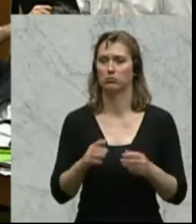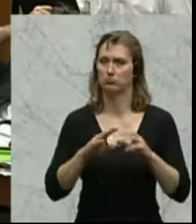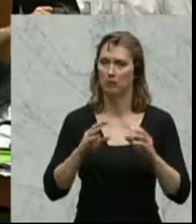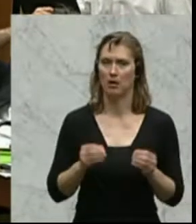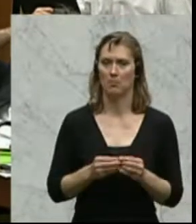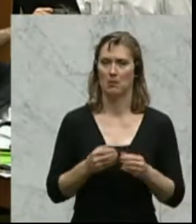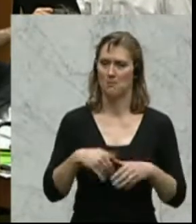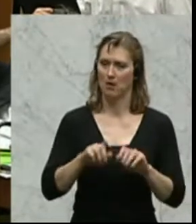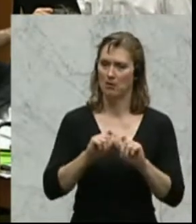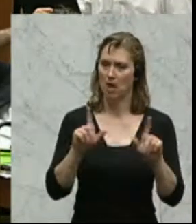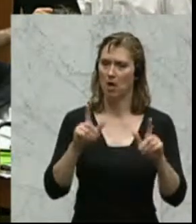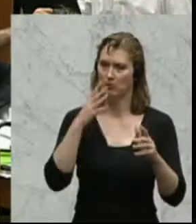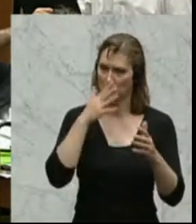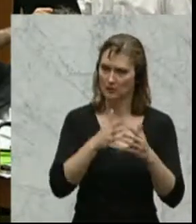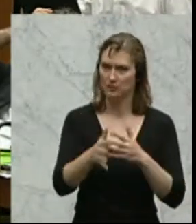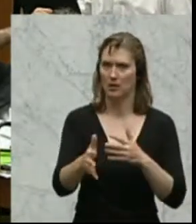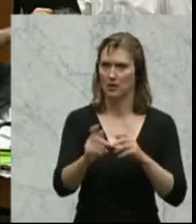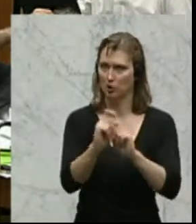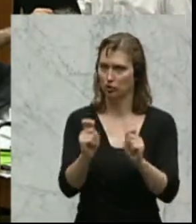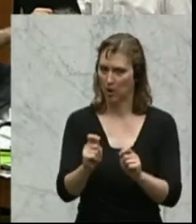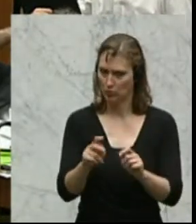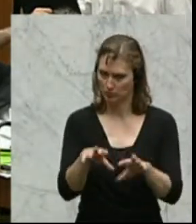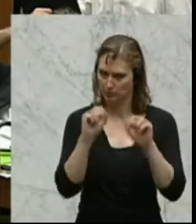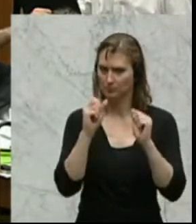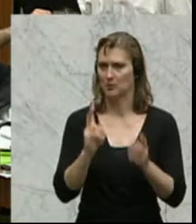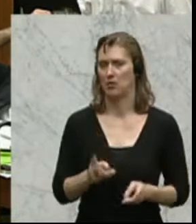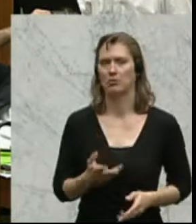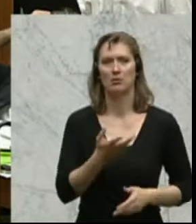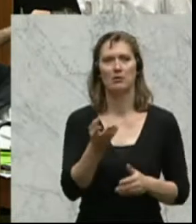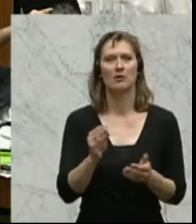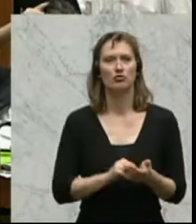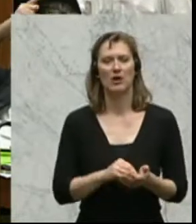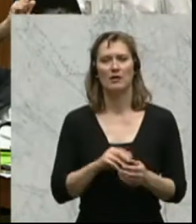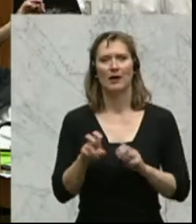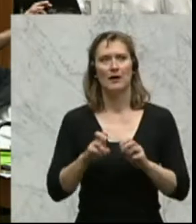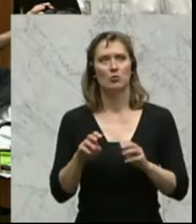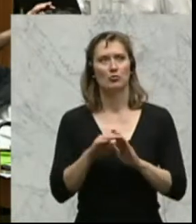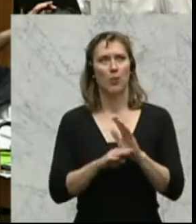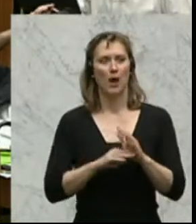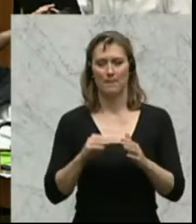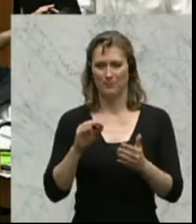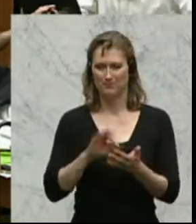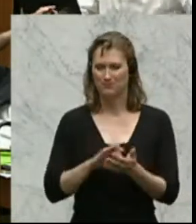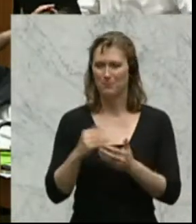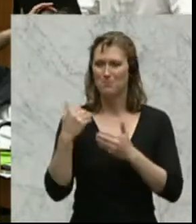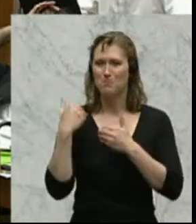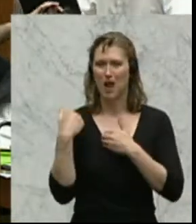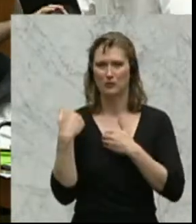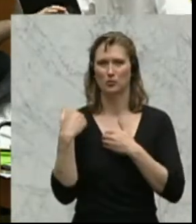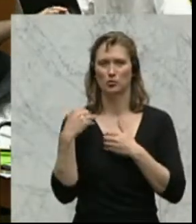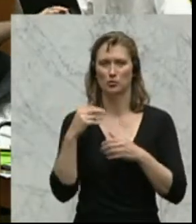und nachvollziehbarer gestaltet werden. Und Sie finden auch im Regierungsprogramm den Punkt, dass die Belastung der österreichischen Unternehmen mit